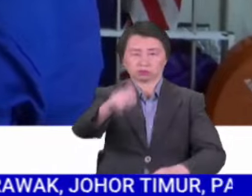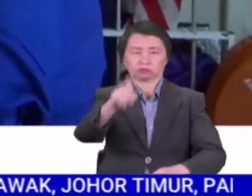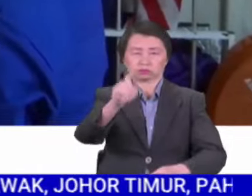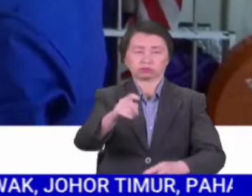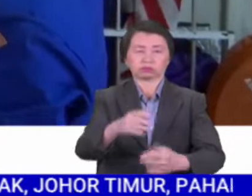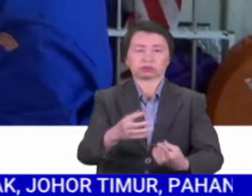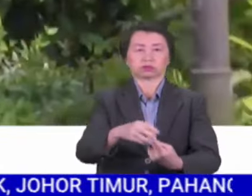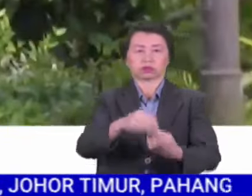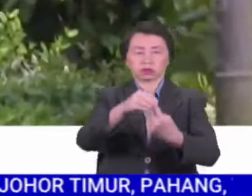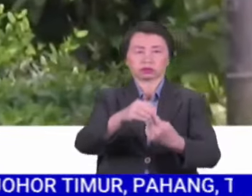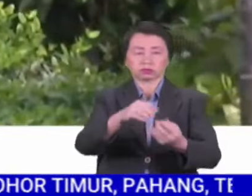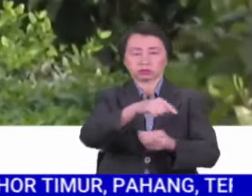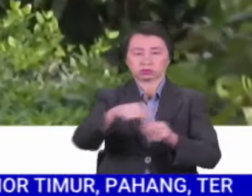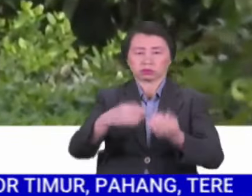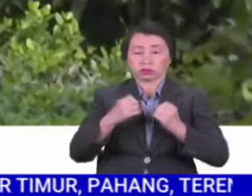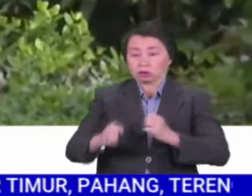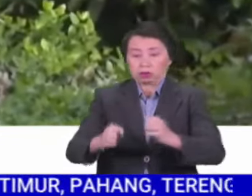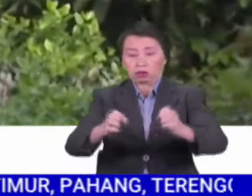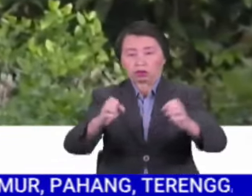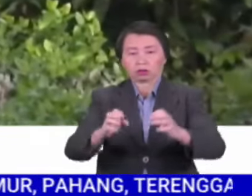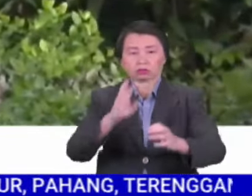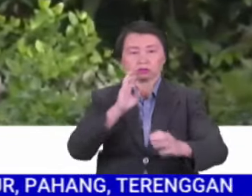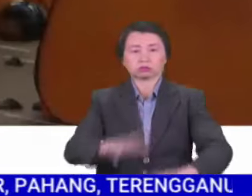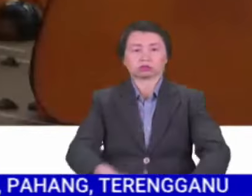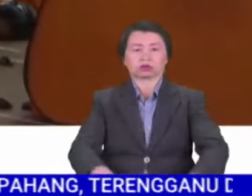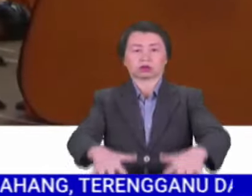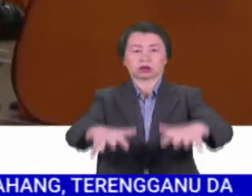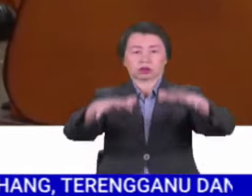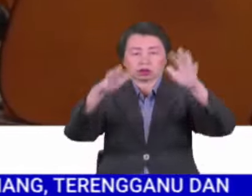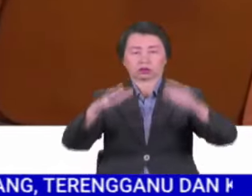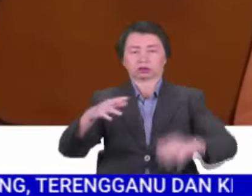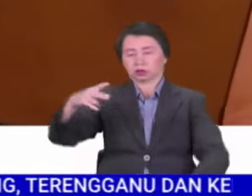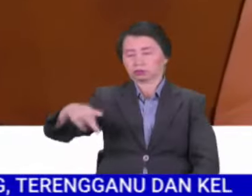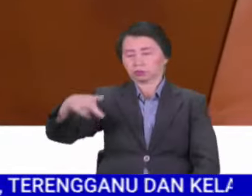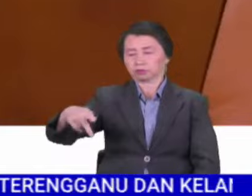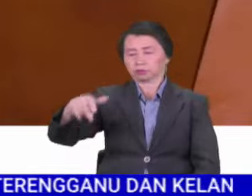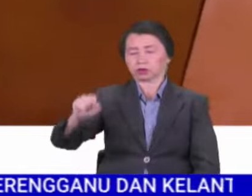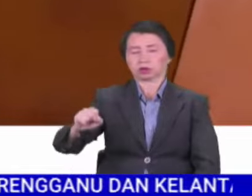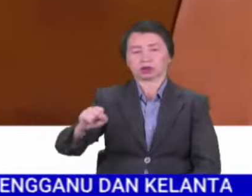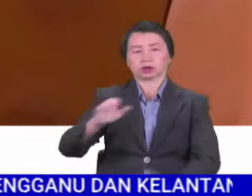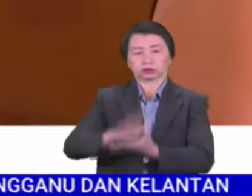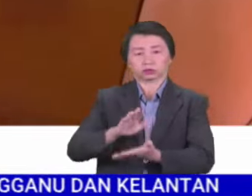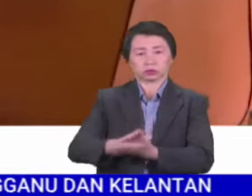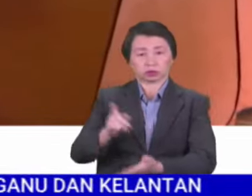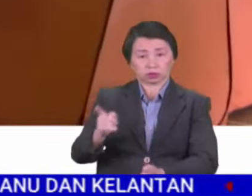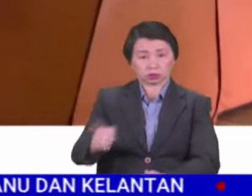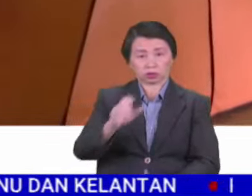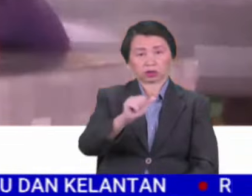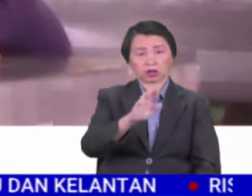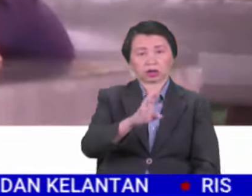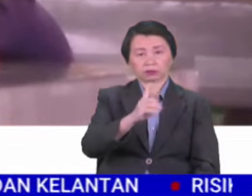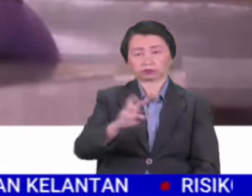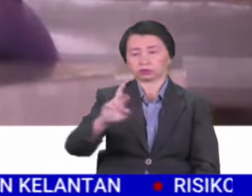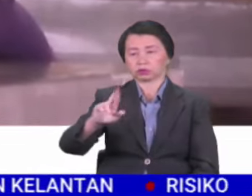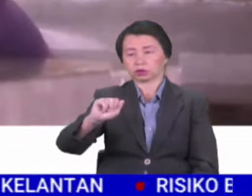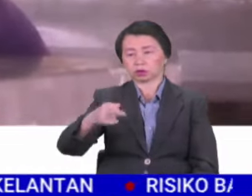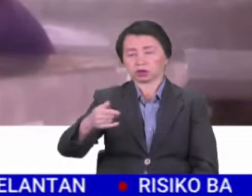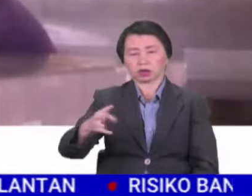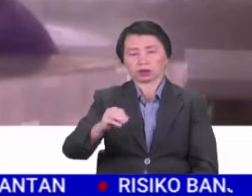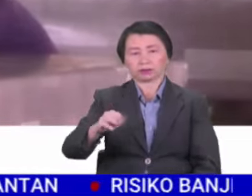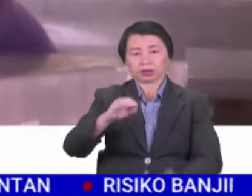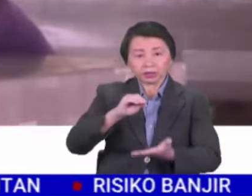terutama ketika situasi cemas bencana banjir di PPS dewan Sekolah Menengah Abdurrahman Thalib dalam daerah